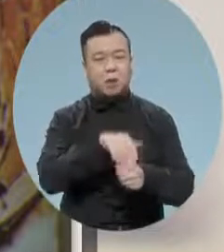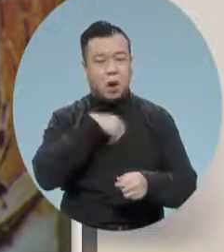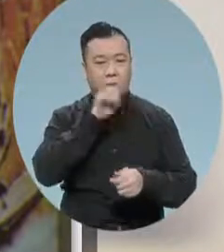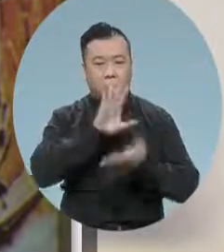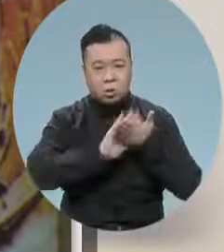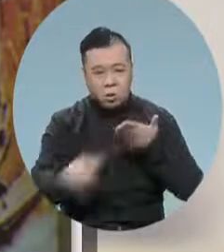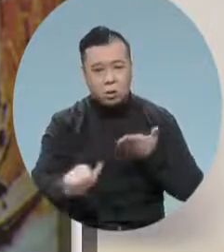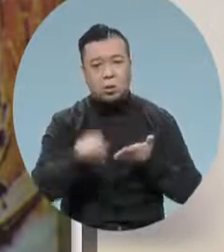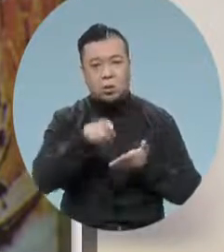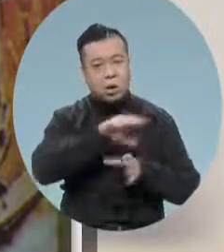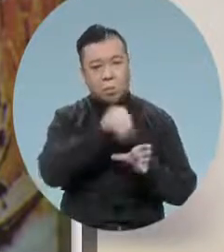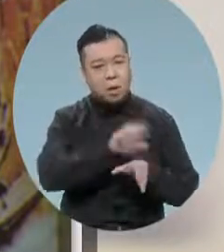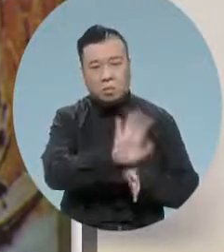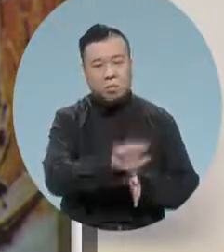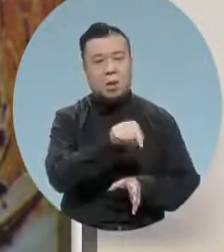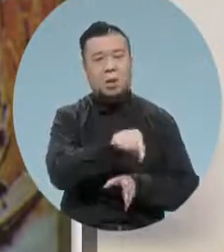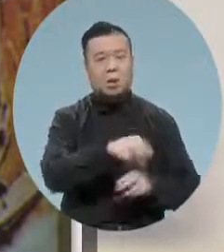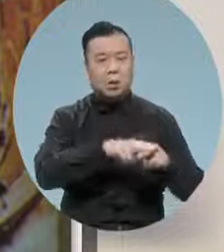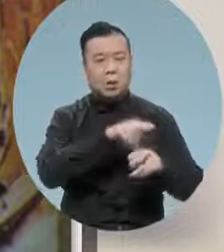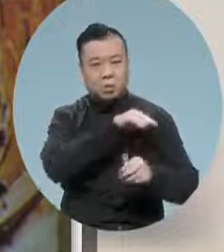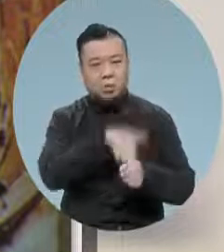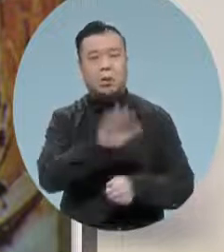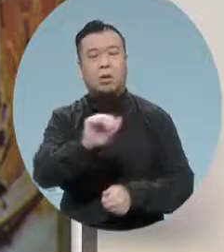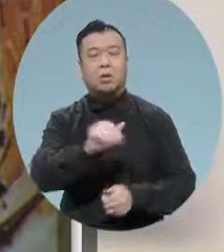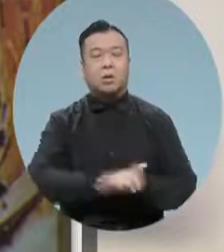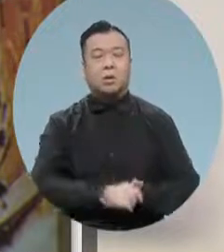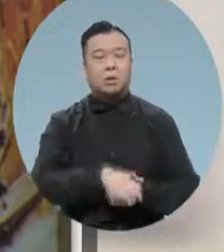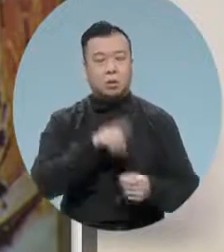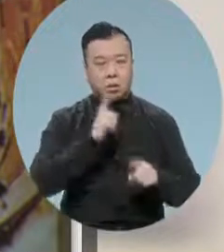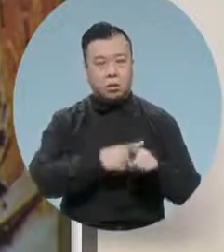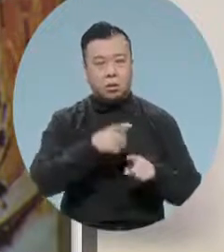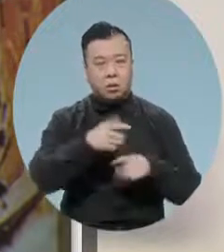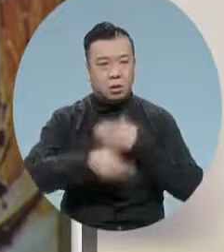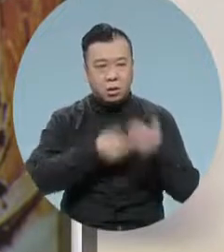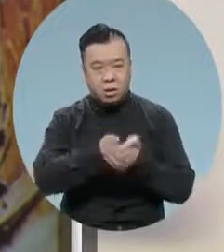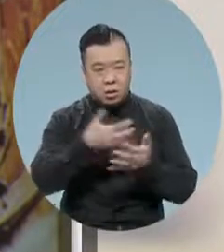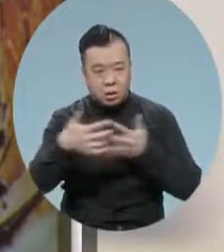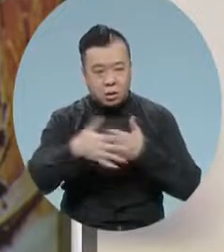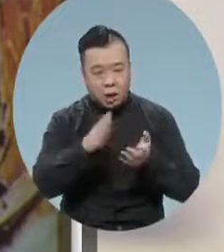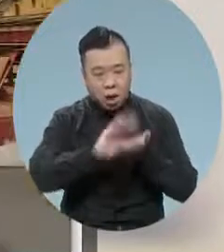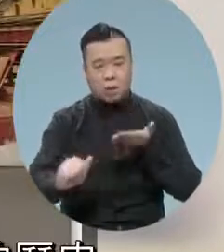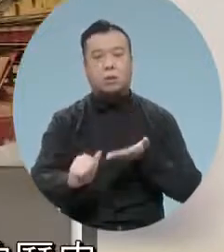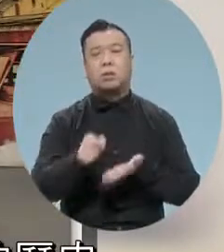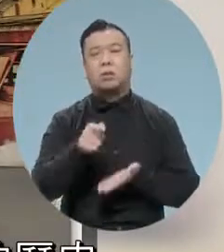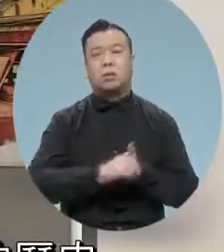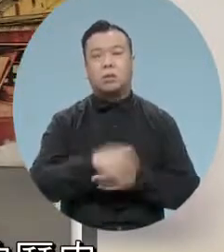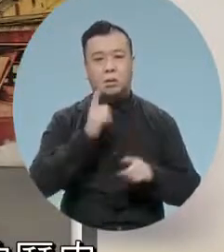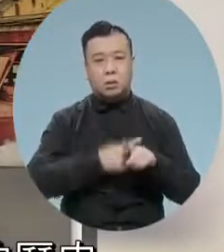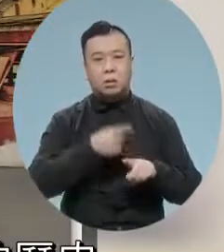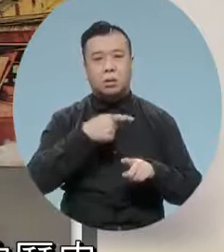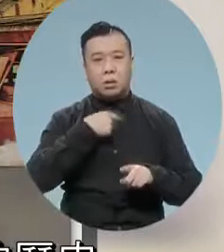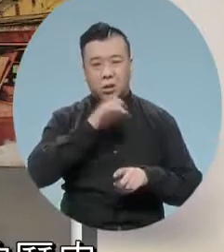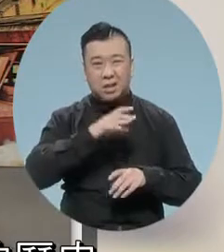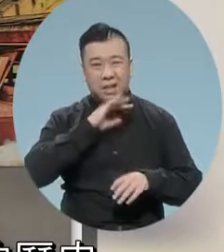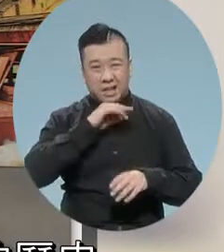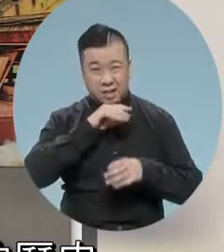清楚咧，係唔包中聯辦在內嘅，咁先可以能夠咧係或者將件事搞得清楚啲。因為事實上，我哋如果唔